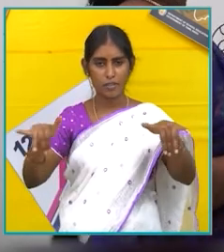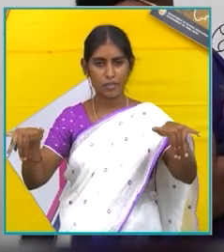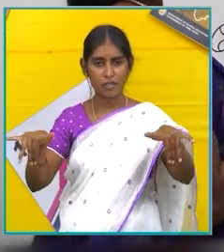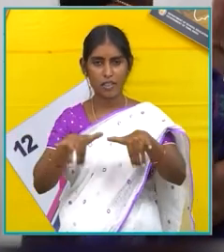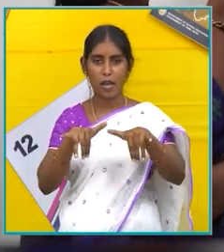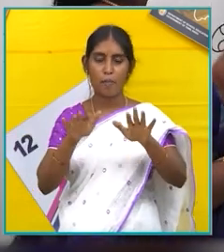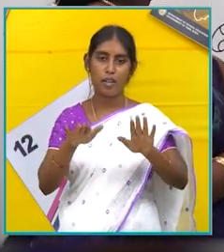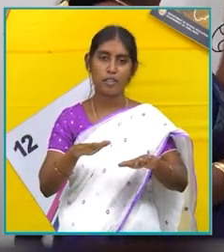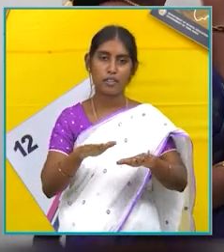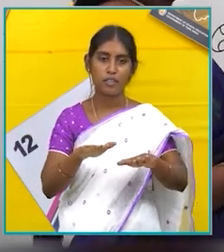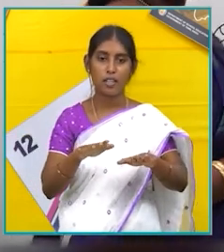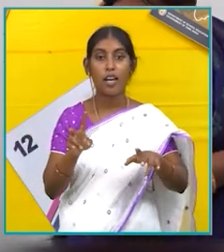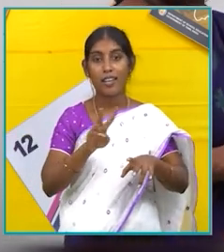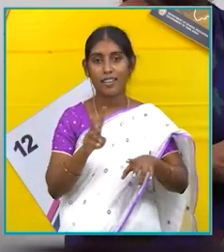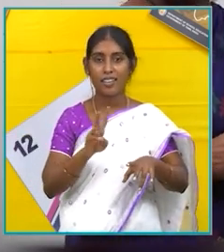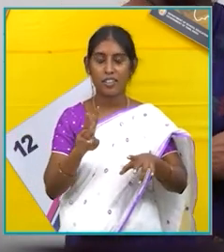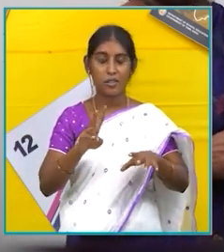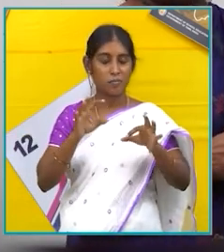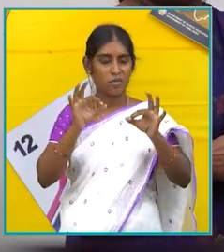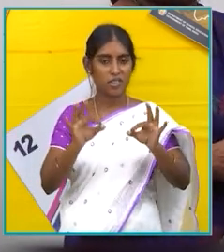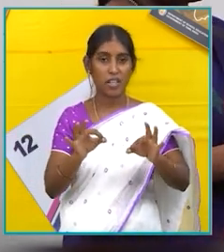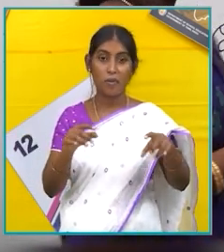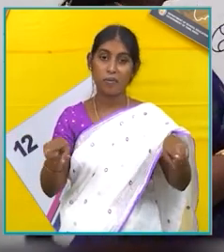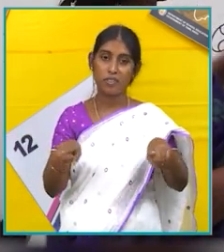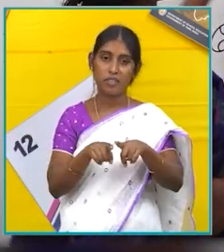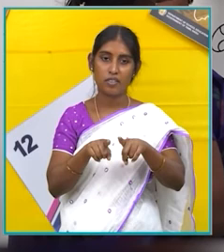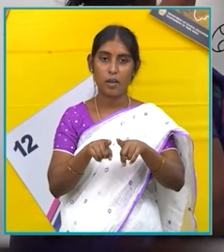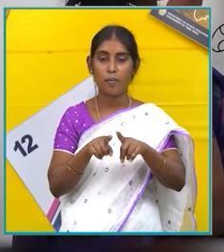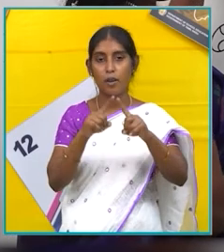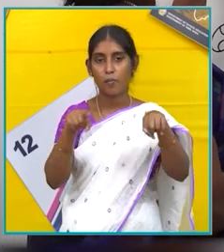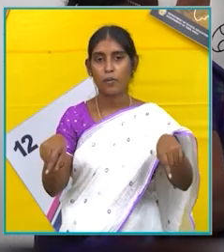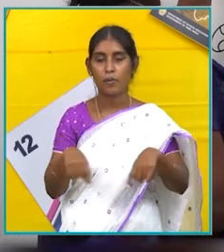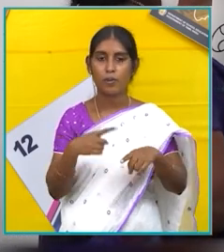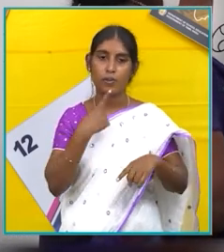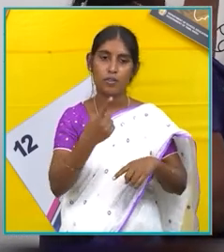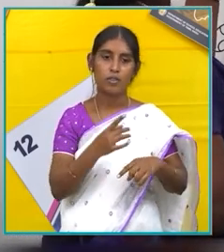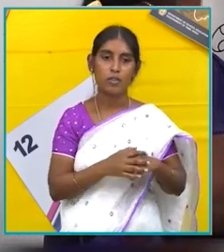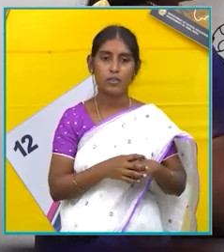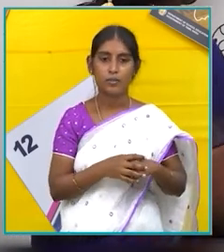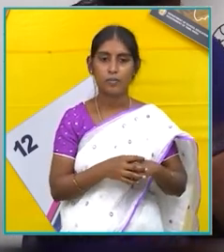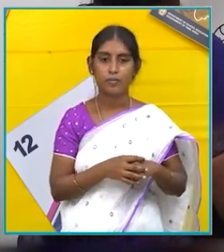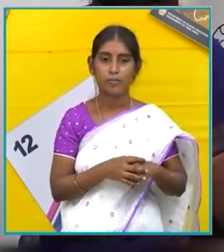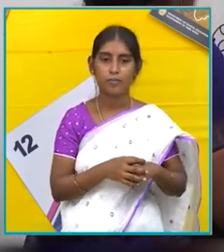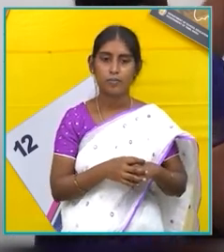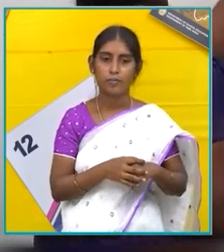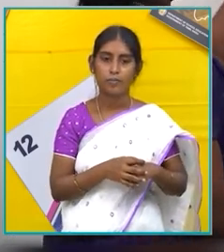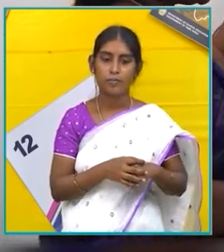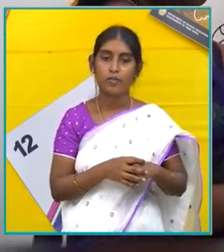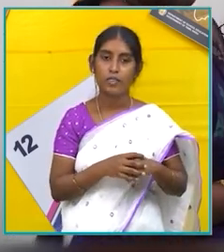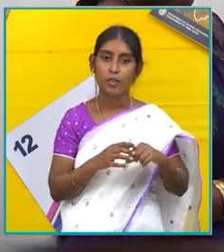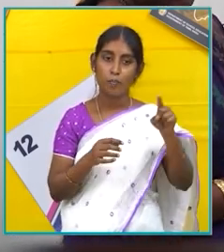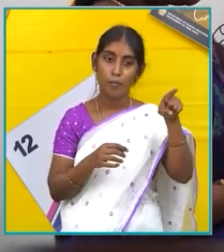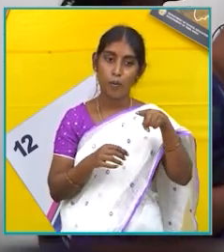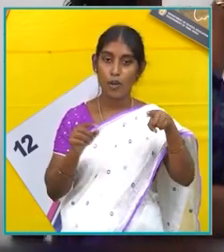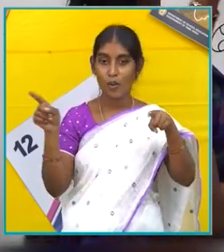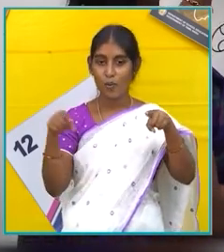இருந்ததுனா அது வந்து அவை இரண்டும் சர்வசம முக்கோணங்கள் இதுல வந்து நான் ஒரு லைன் போட்டுருக்கேன்ல அப்படினா என்ன அர்த்தம்னா இந்த